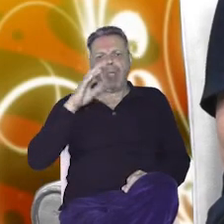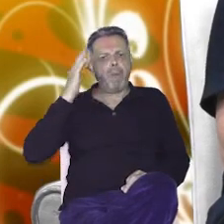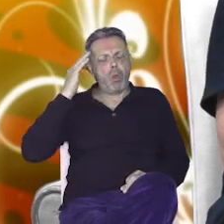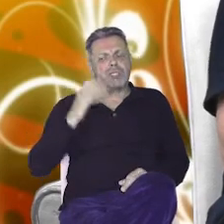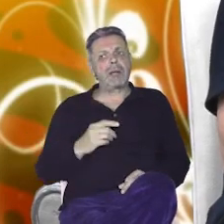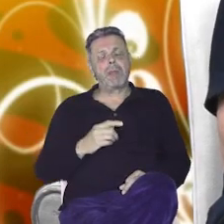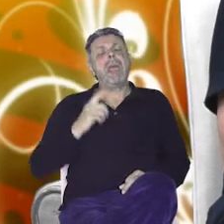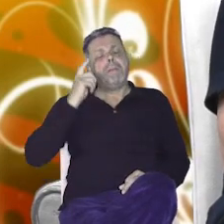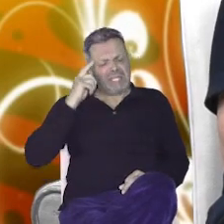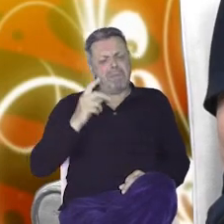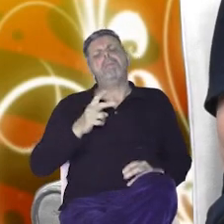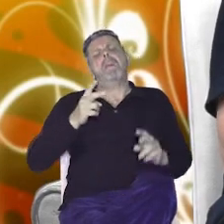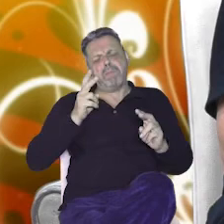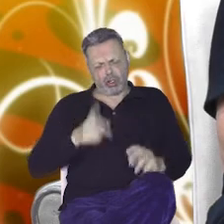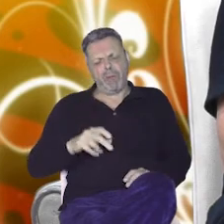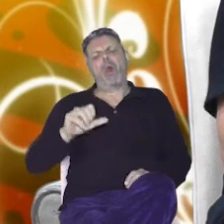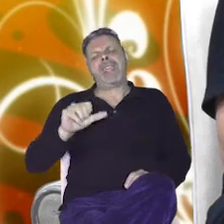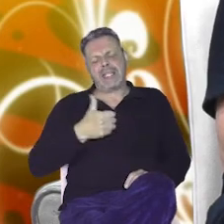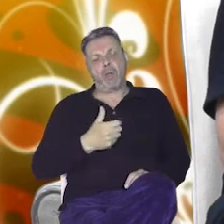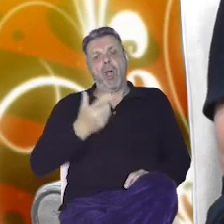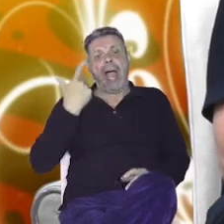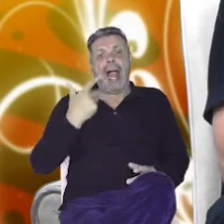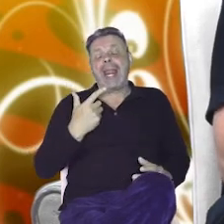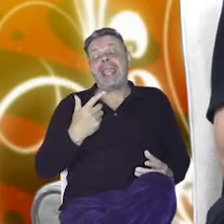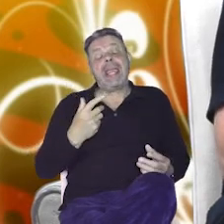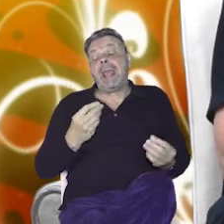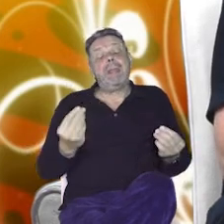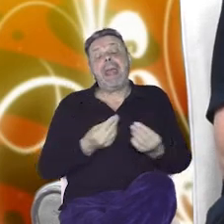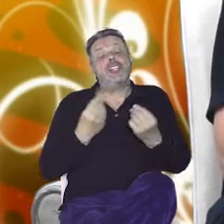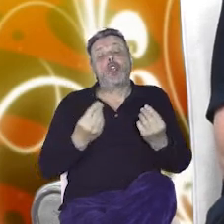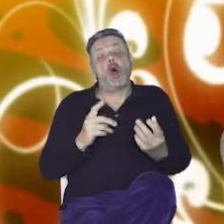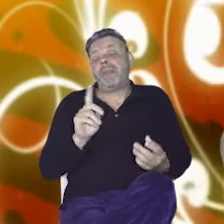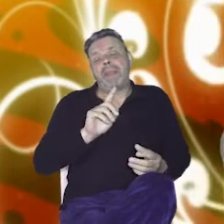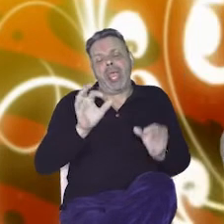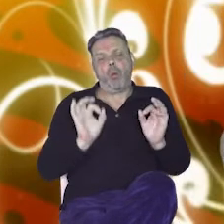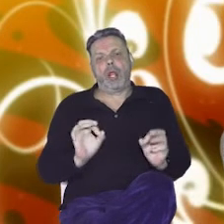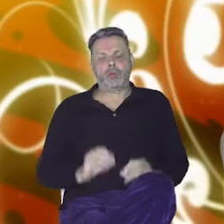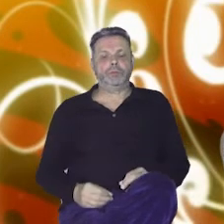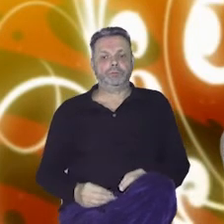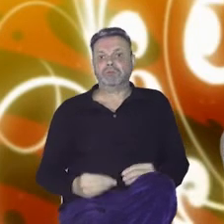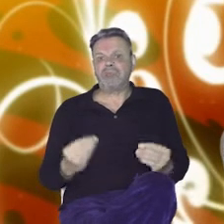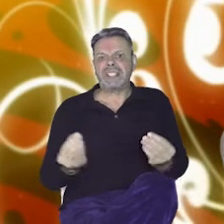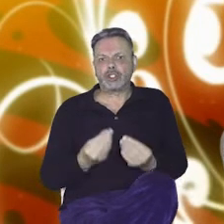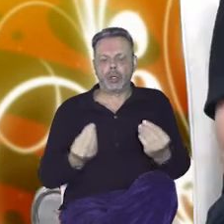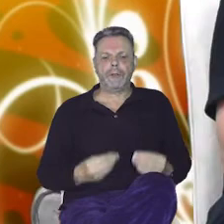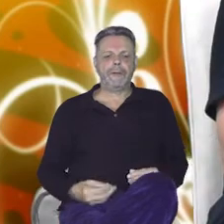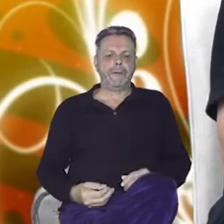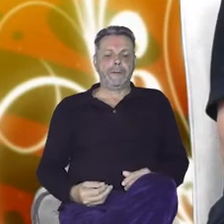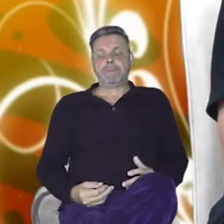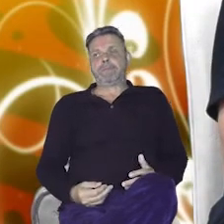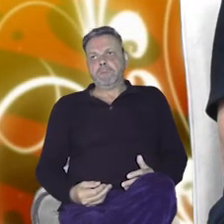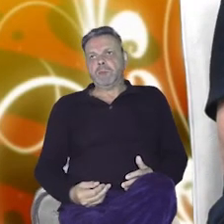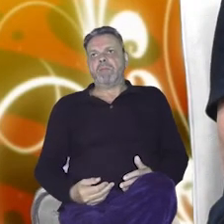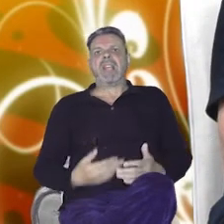mislim da jesmo, ali nešto negdje debelo ne štima. Zašto ne štima? Pa zato jer recimo na